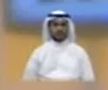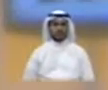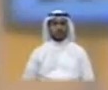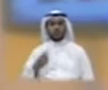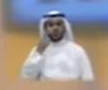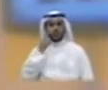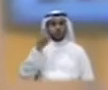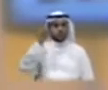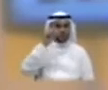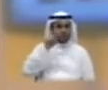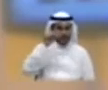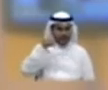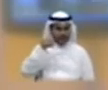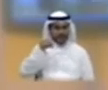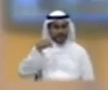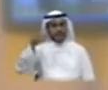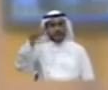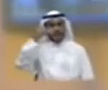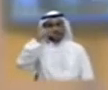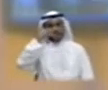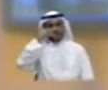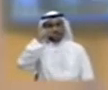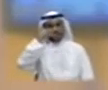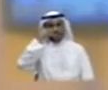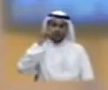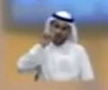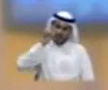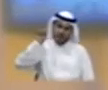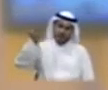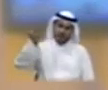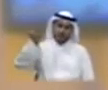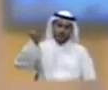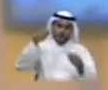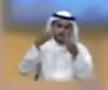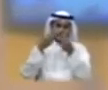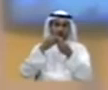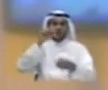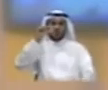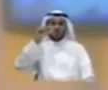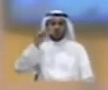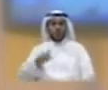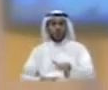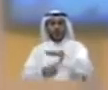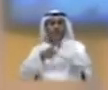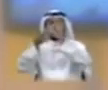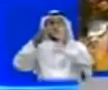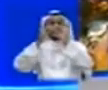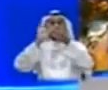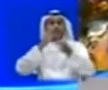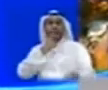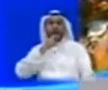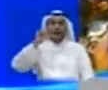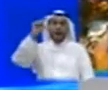وللمزيد حول هذا الموضوع نسلط الضوء، ينضم إلينا عبر الهاتف دكتور هلال الساير رئيس جمعية